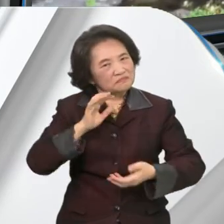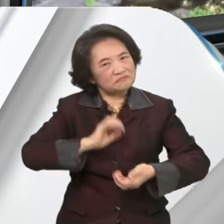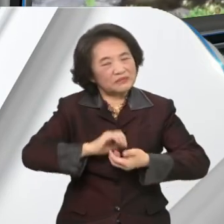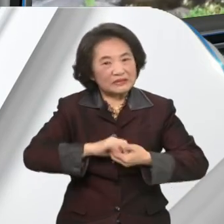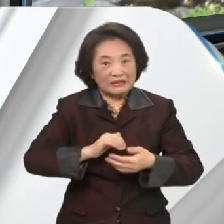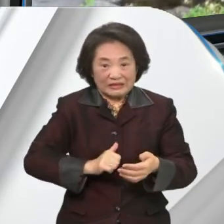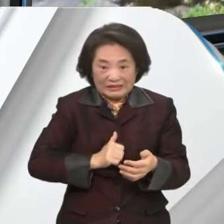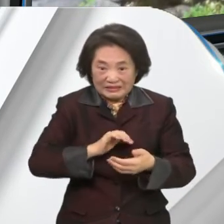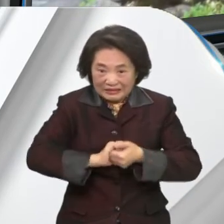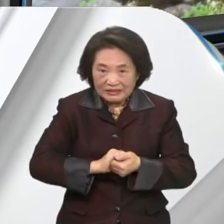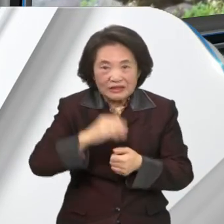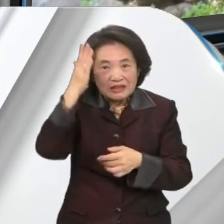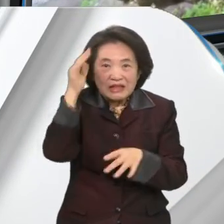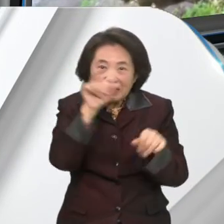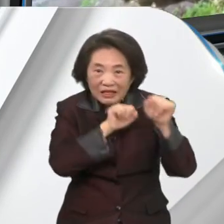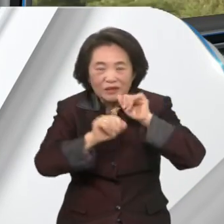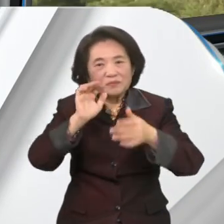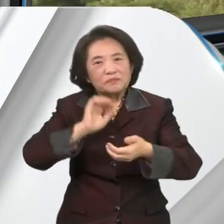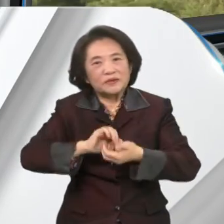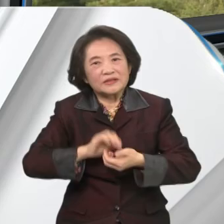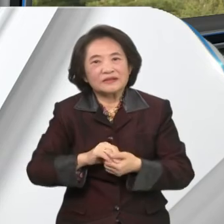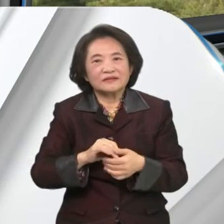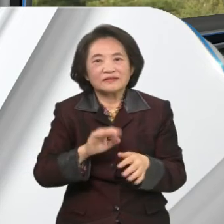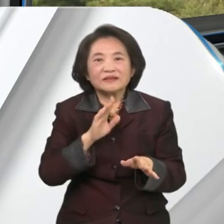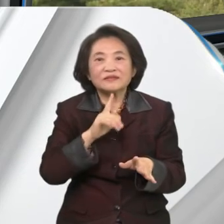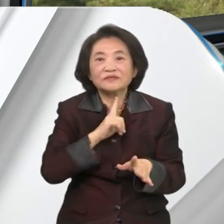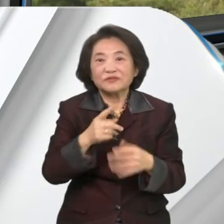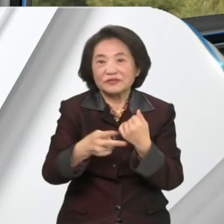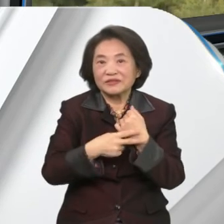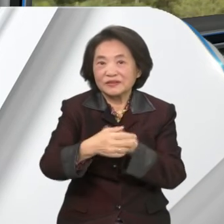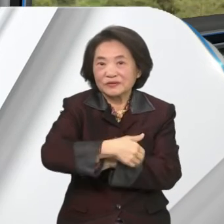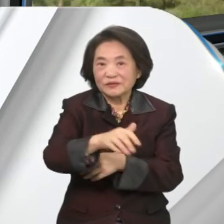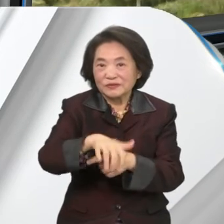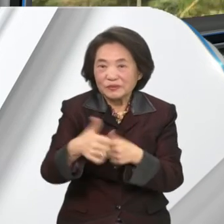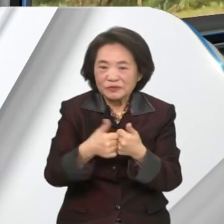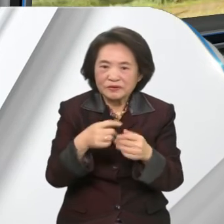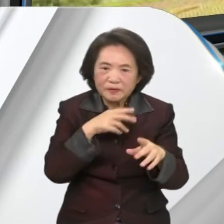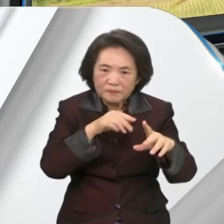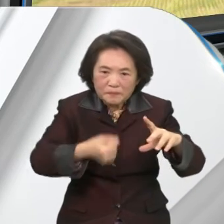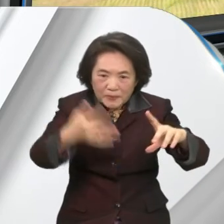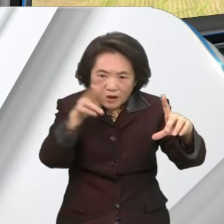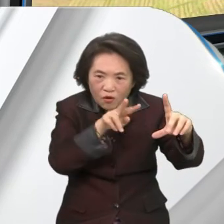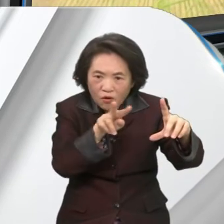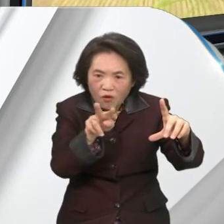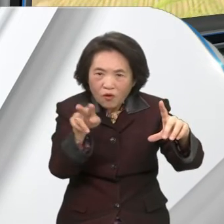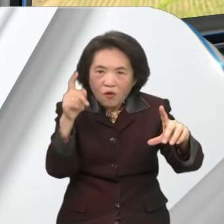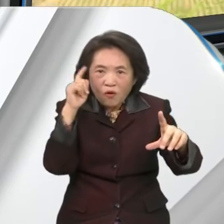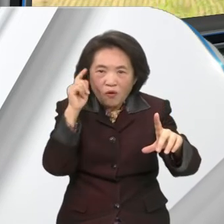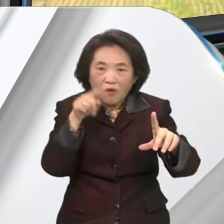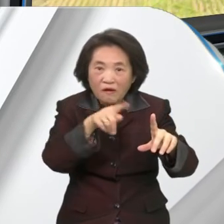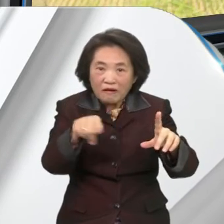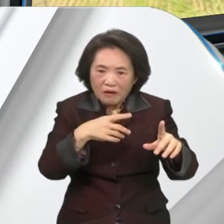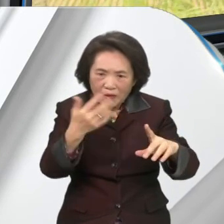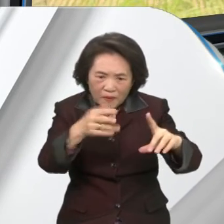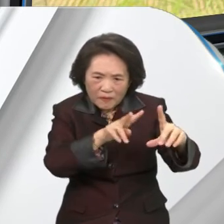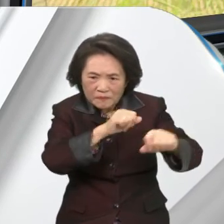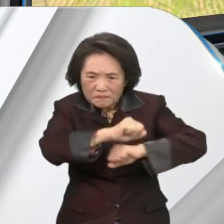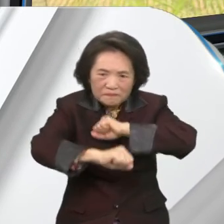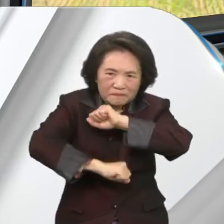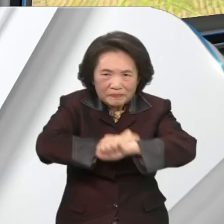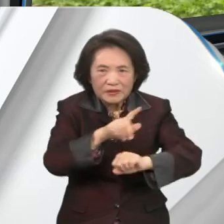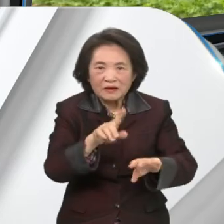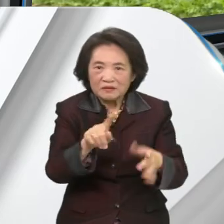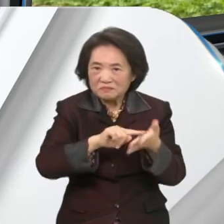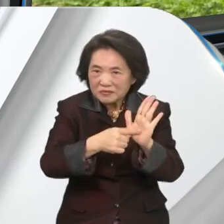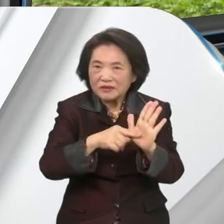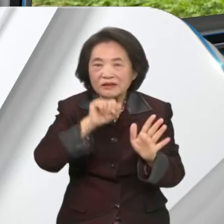敢讲确定是物种。不过，福利乡的农会透过人像来等。该只发明图的动物有